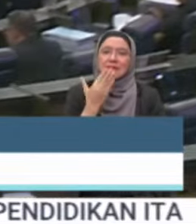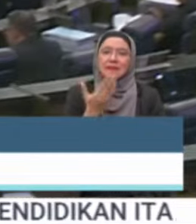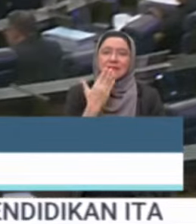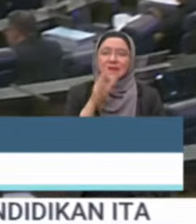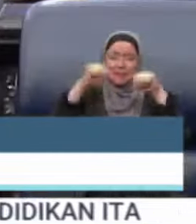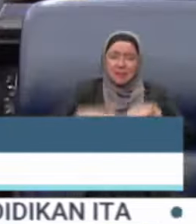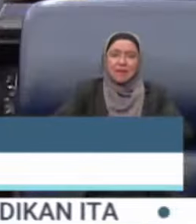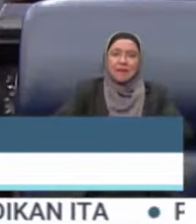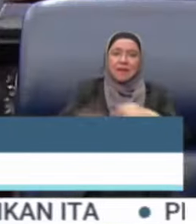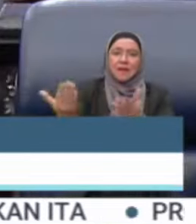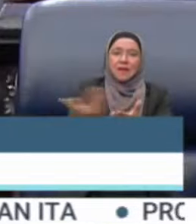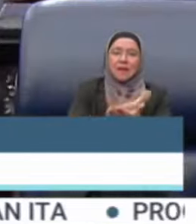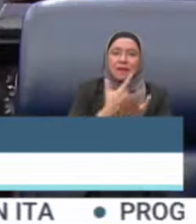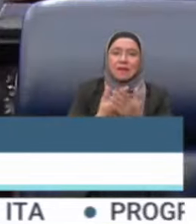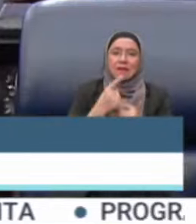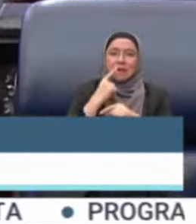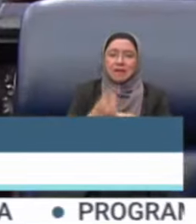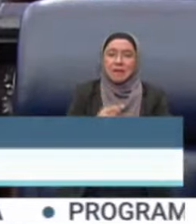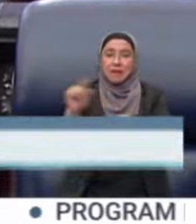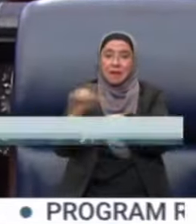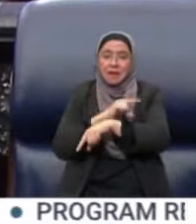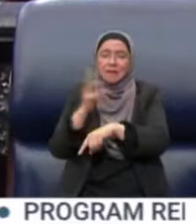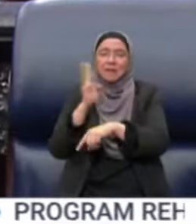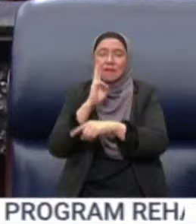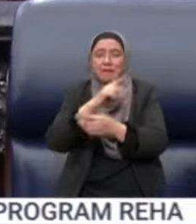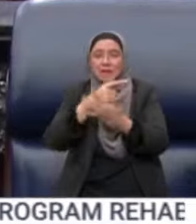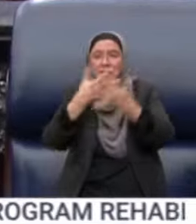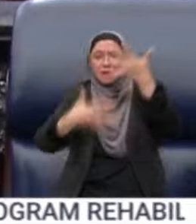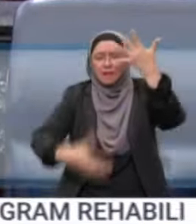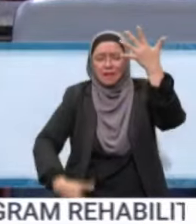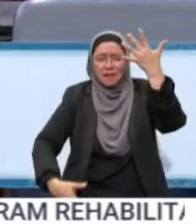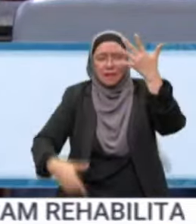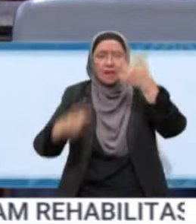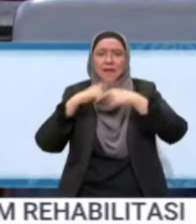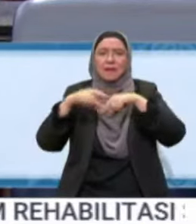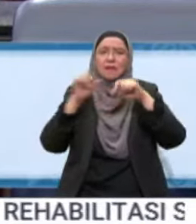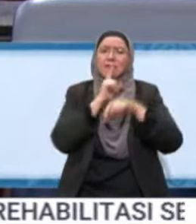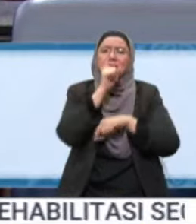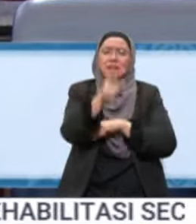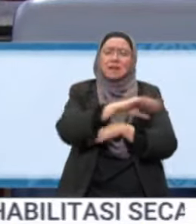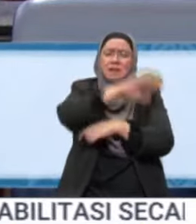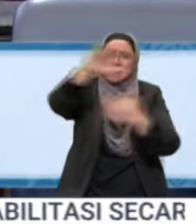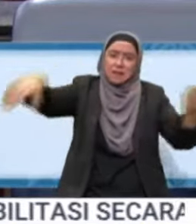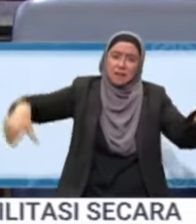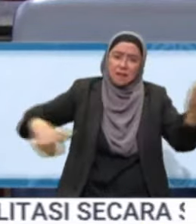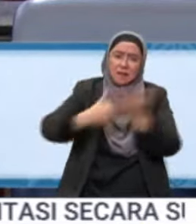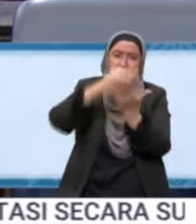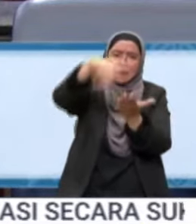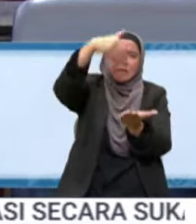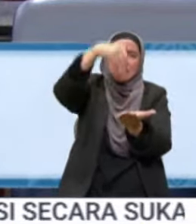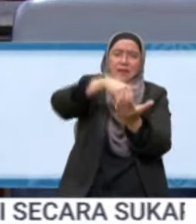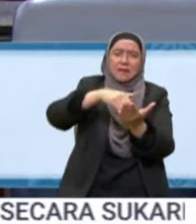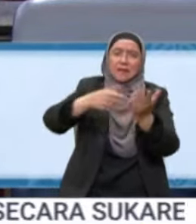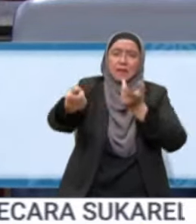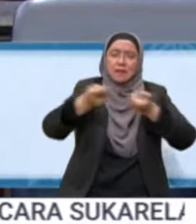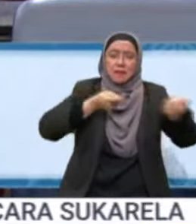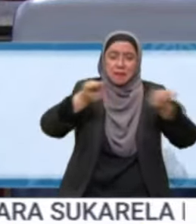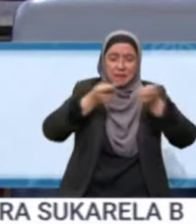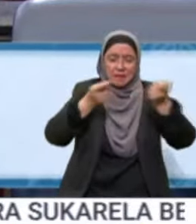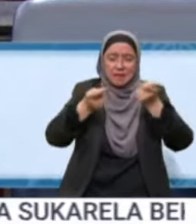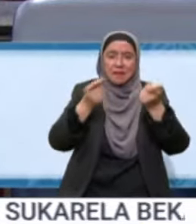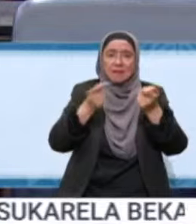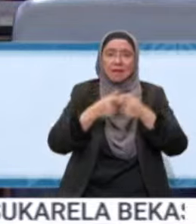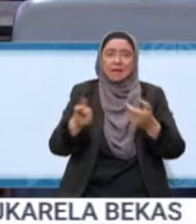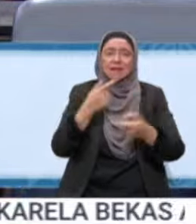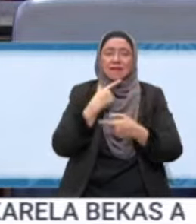Beberapa sesi libat urus bersama pelbagai agensi kerajaan dan pemain industri dilaksana dalam membangunkan garis panduan